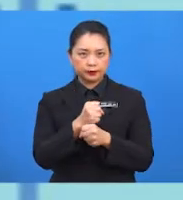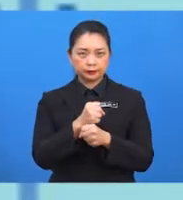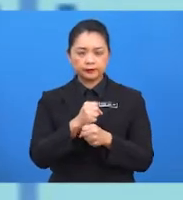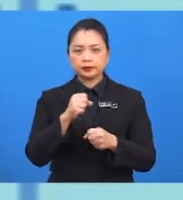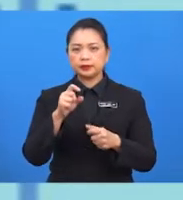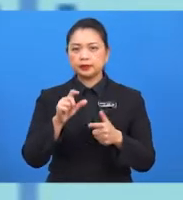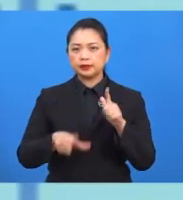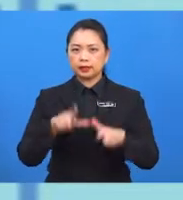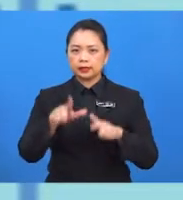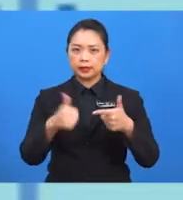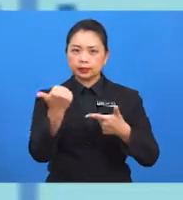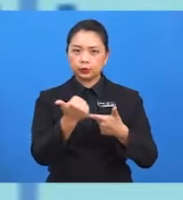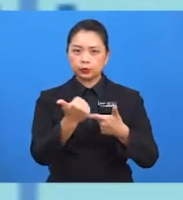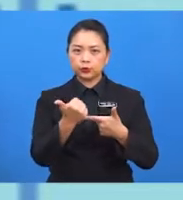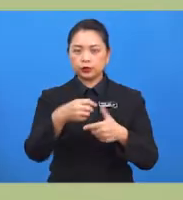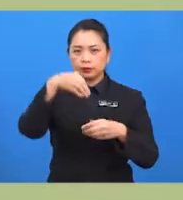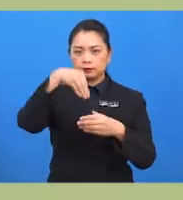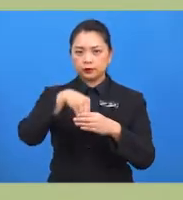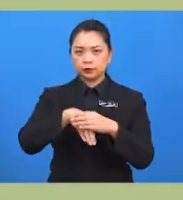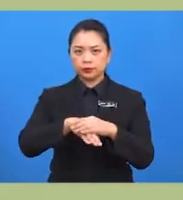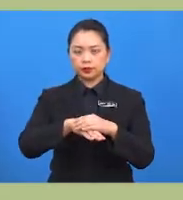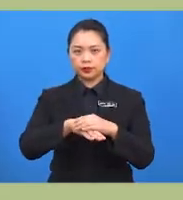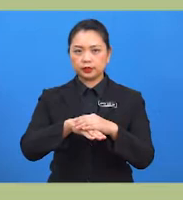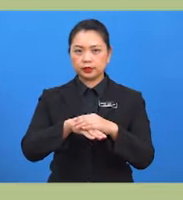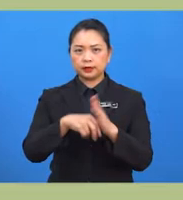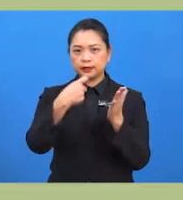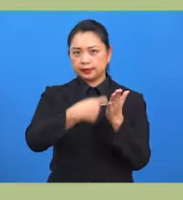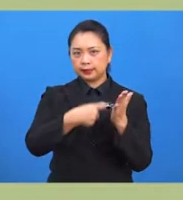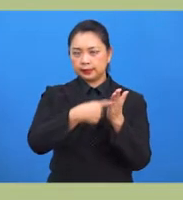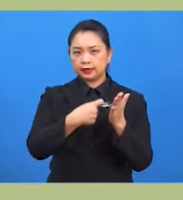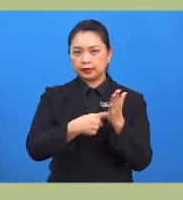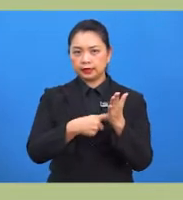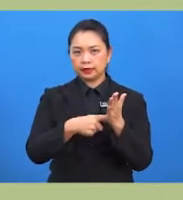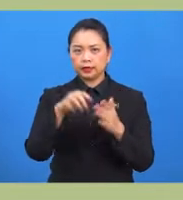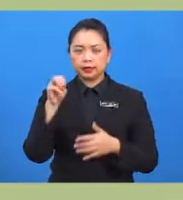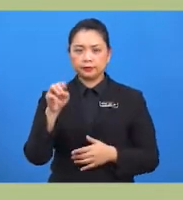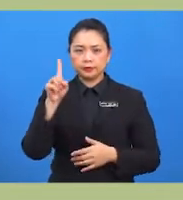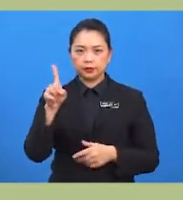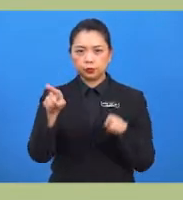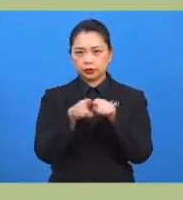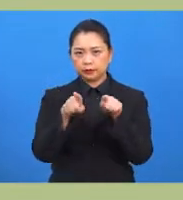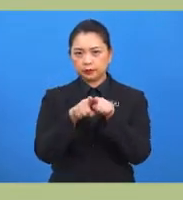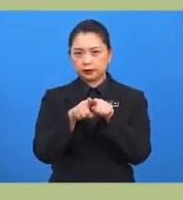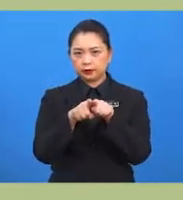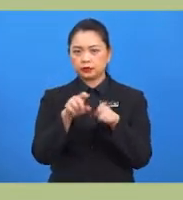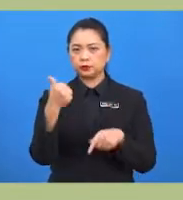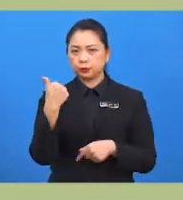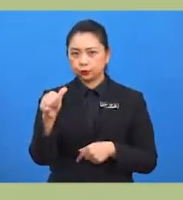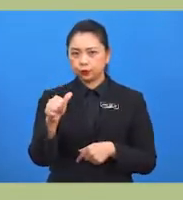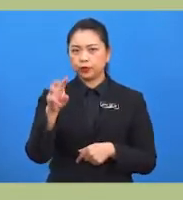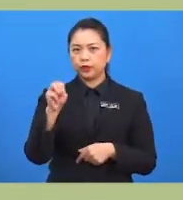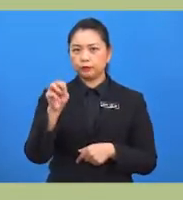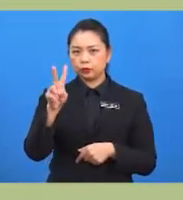Oh ya kah kedua masukkan nilai M1 = 10 M2 = Duo